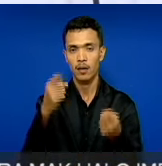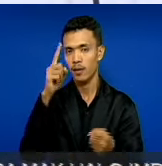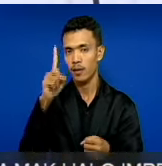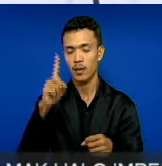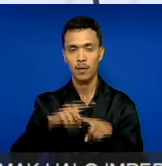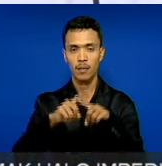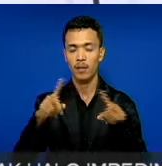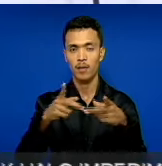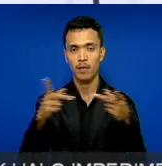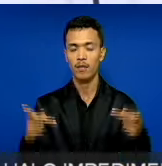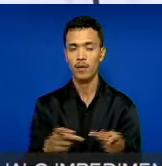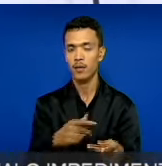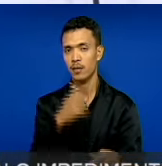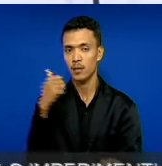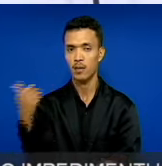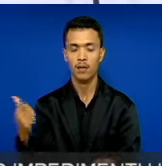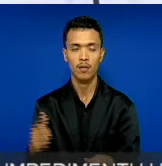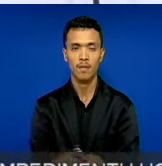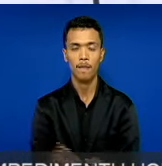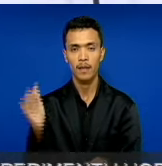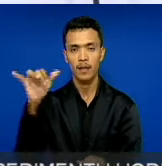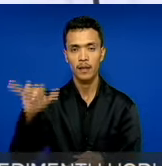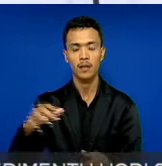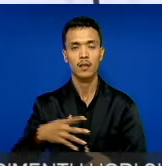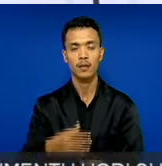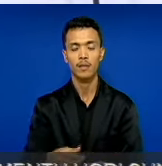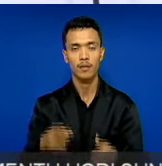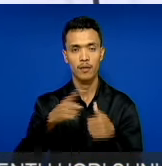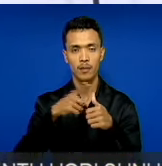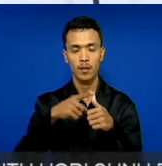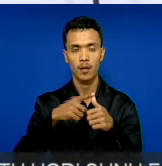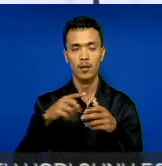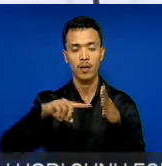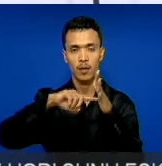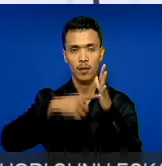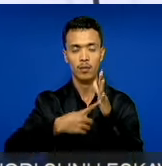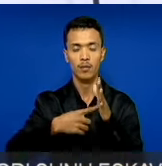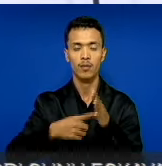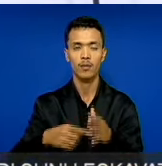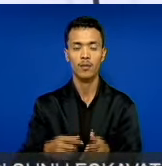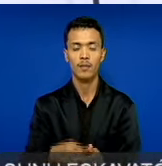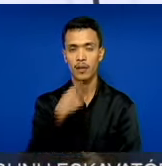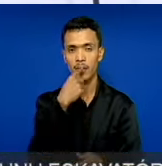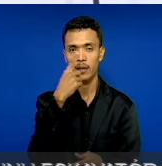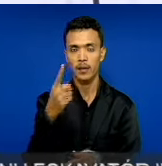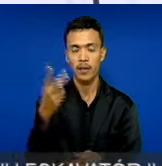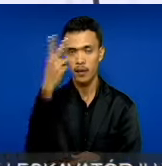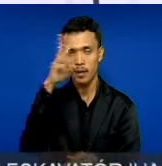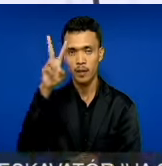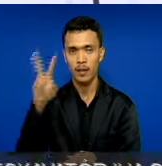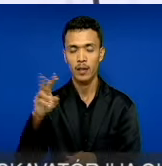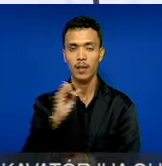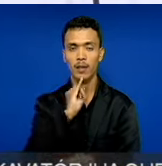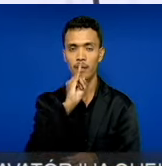sira surti ona, kata sira hetan oportunidade uluk, atu komesa. Nia reforsa quando identifica